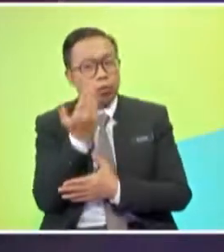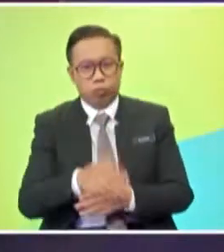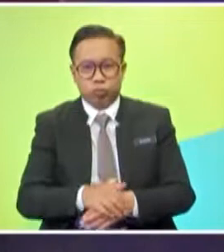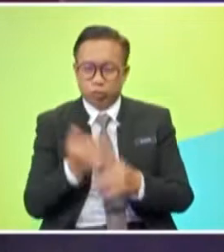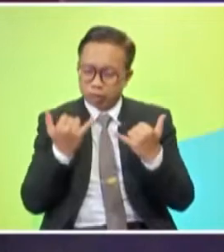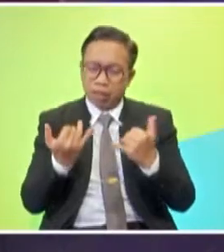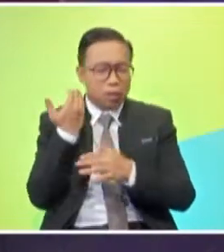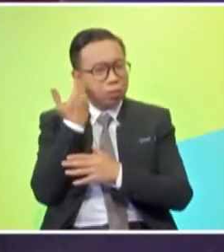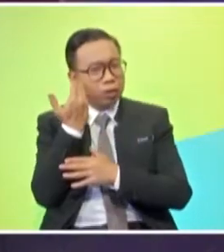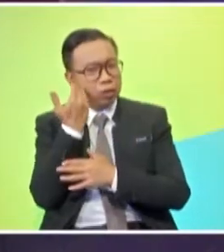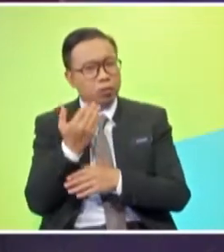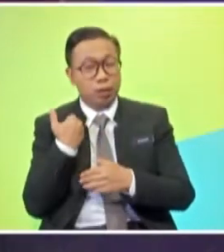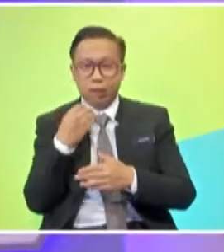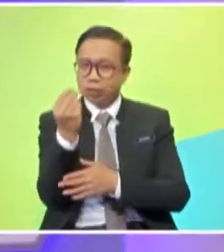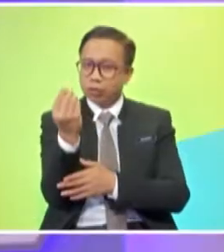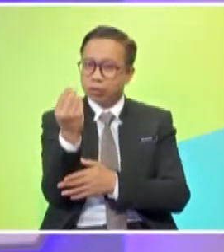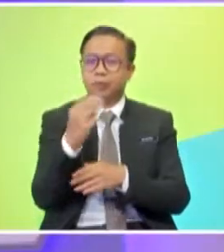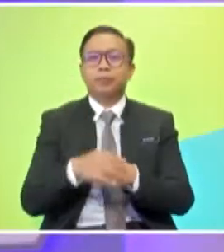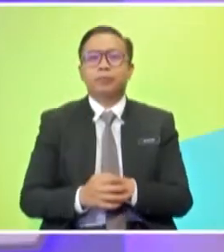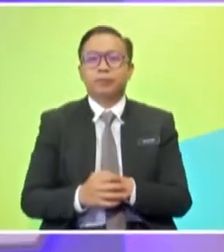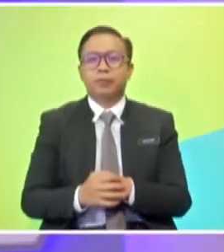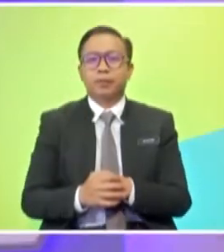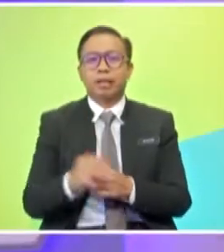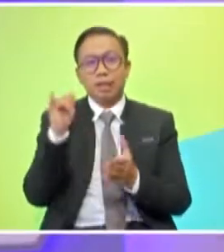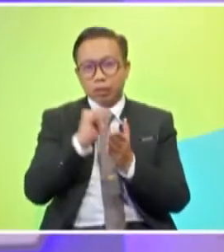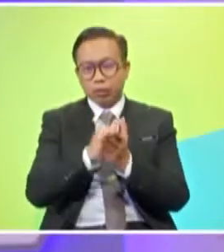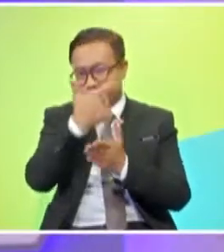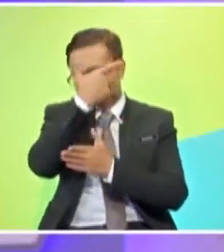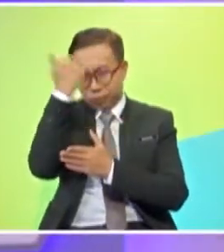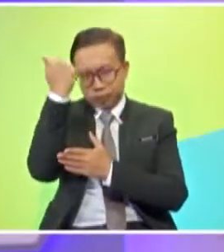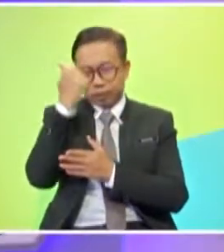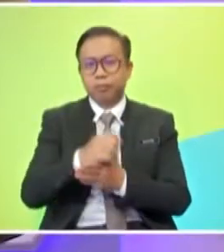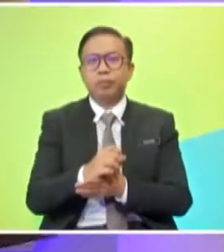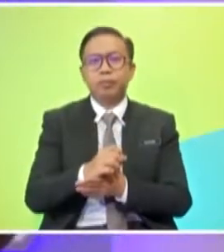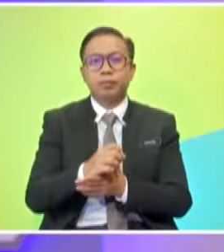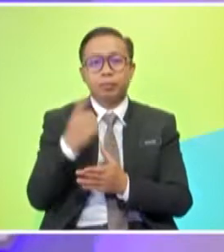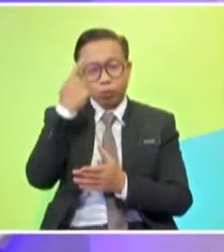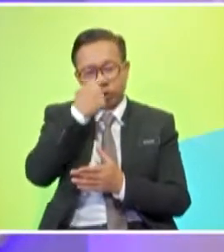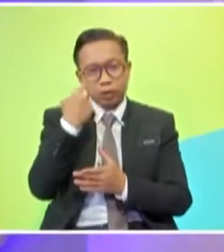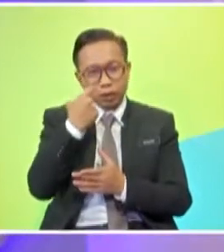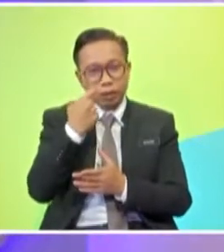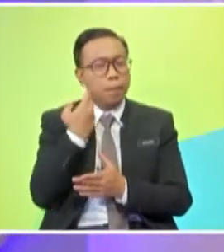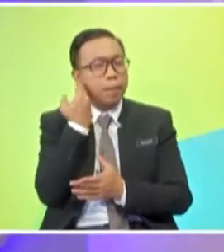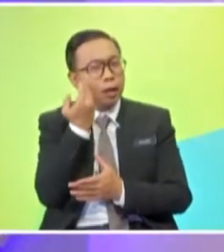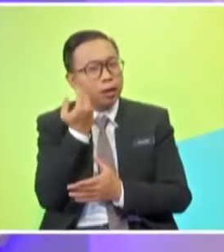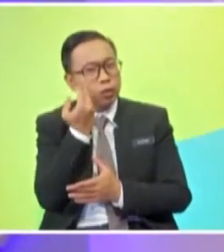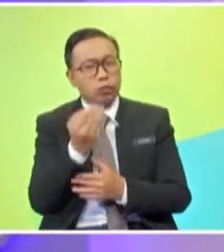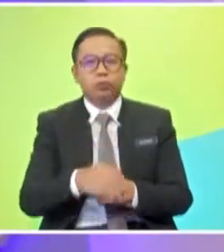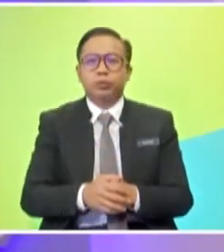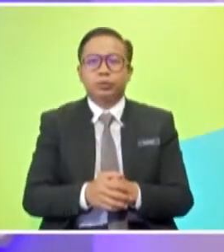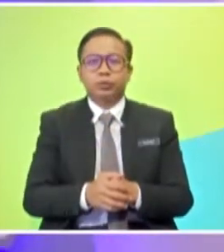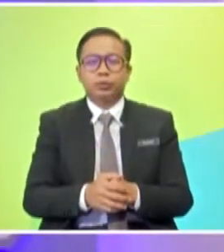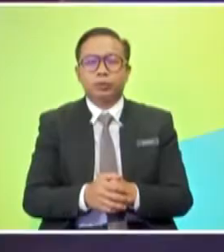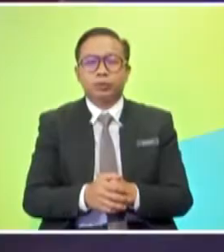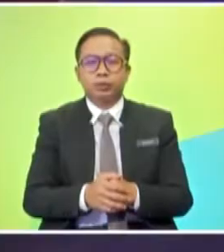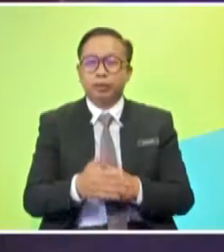3 Madu Tiga using adanya duit Oh iya kah oi Tidak coba saya the taxi emoji baru nih supaya tidak ada bukan lanjutnya